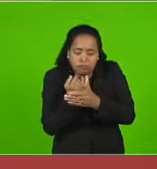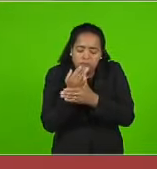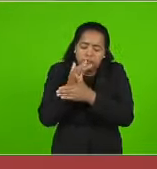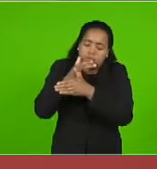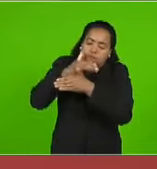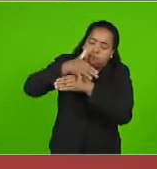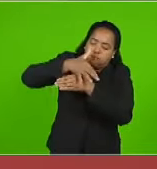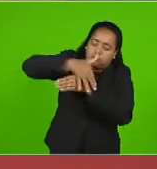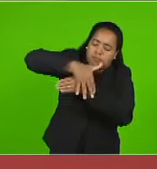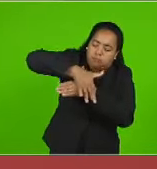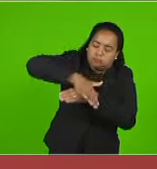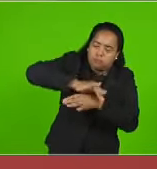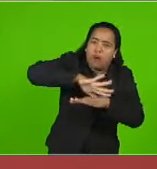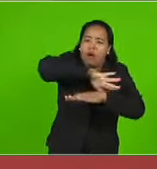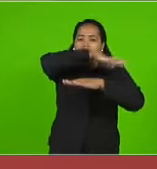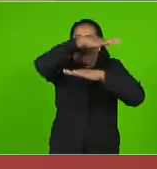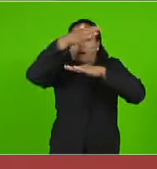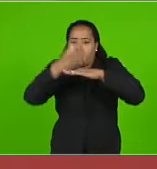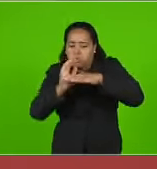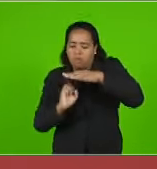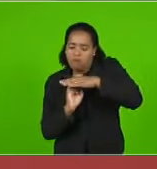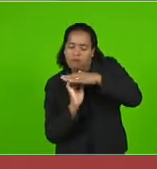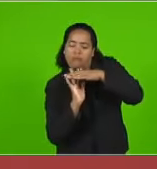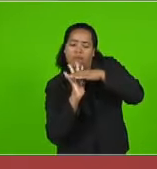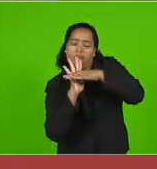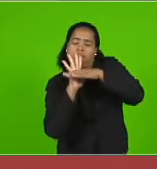которые протекают там подводные.